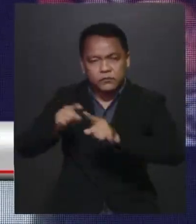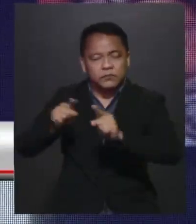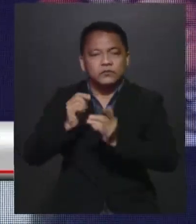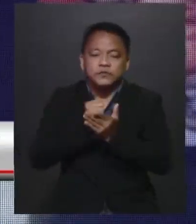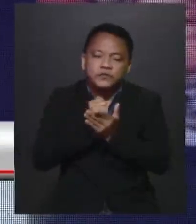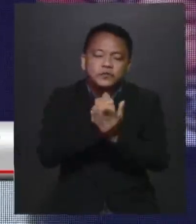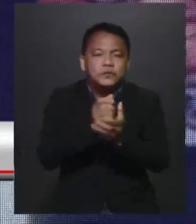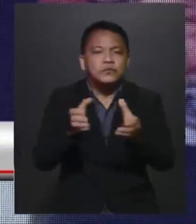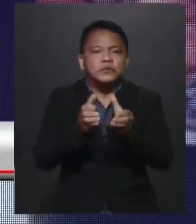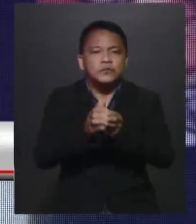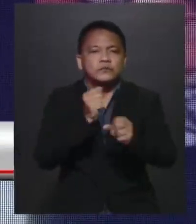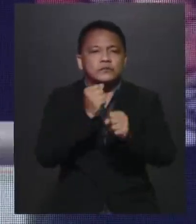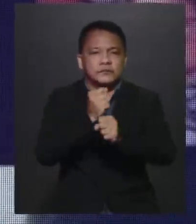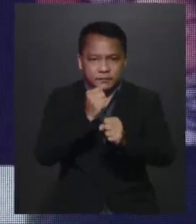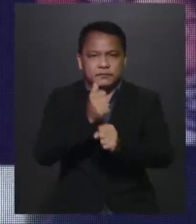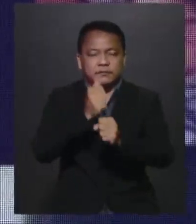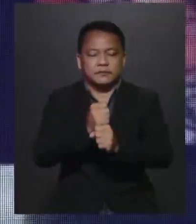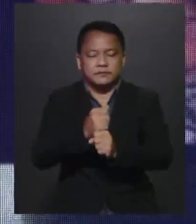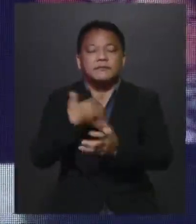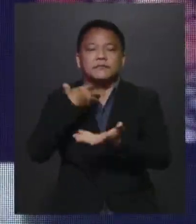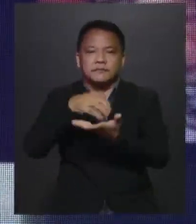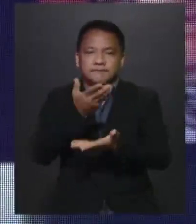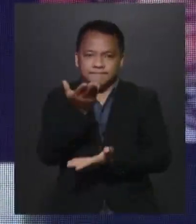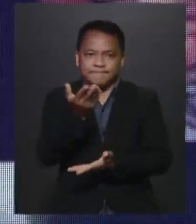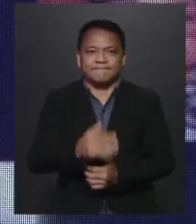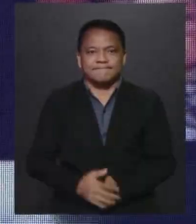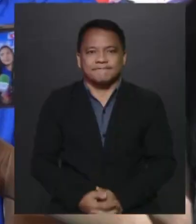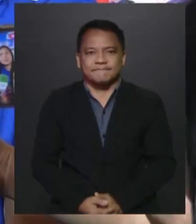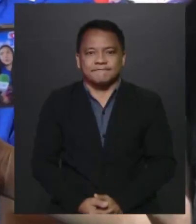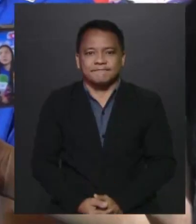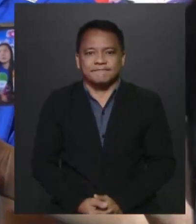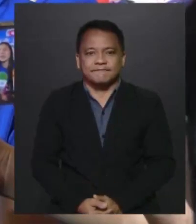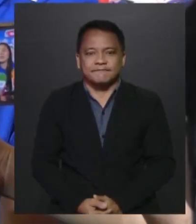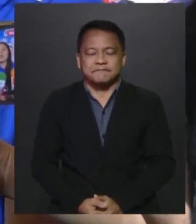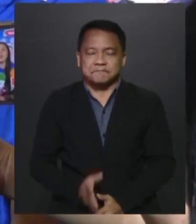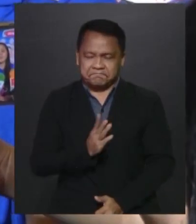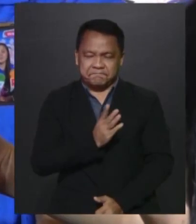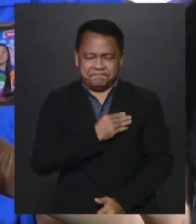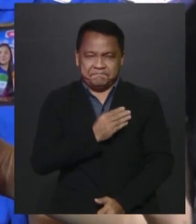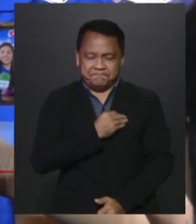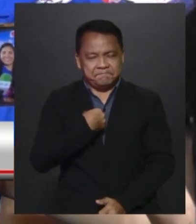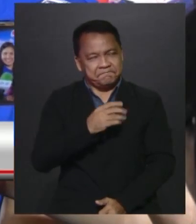ทีมให้มากที่สุดเท่าที่จะทำได้ไปฟังเสียงของชมพู่หน่อยค่ะ ก็ตื่นเต้นนะคะ